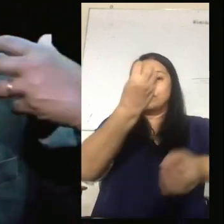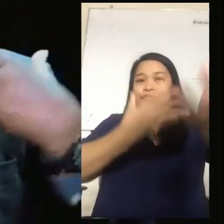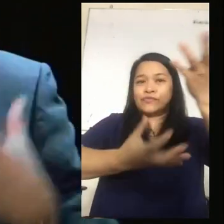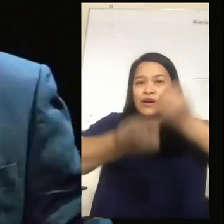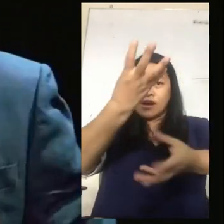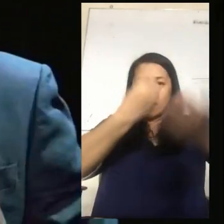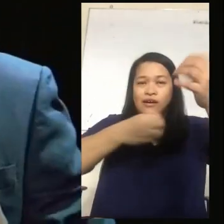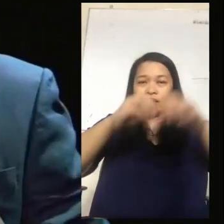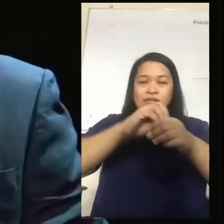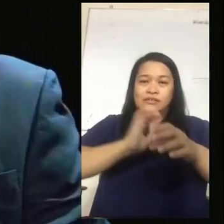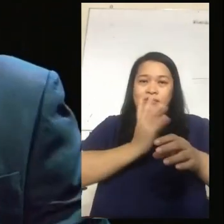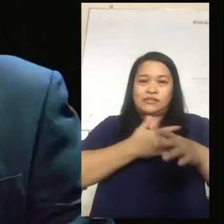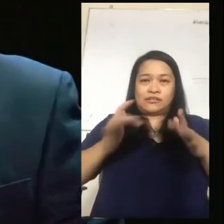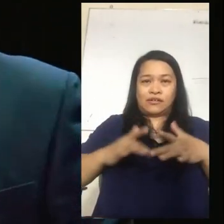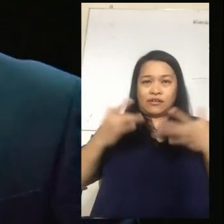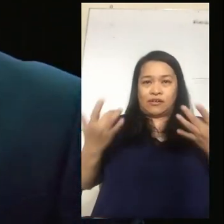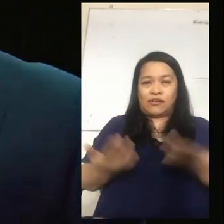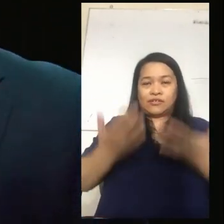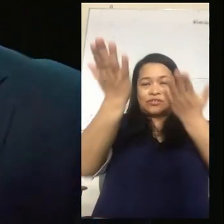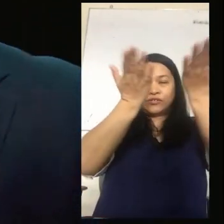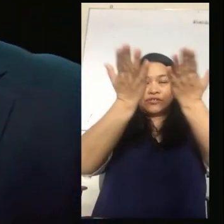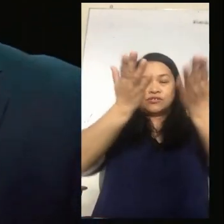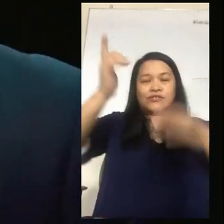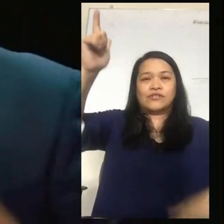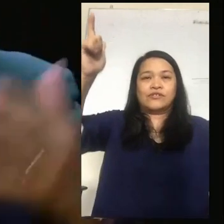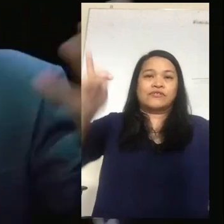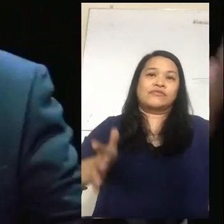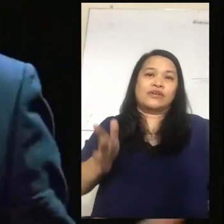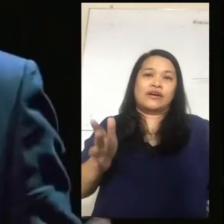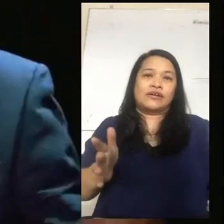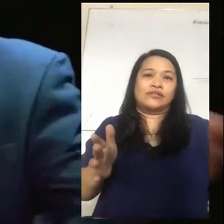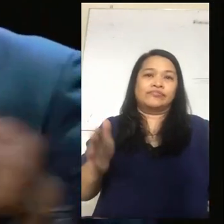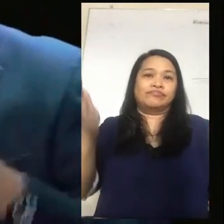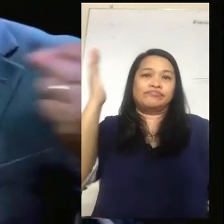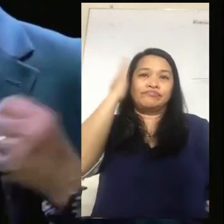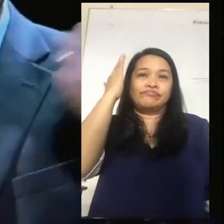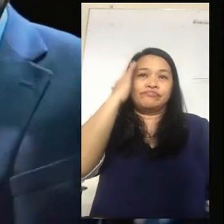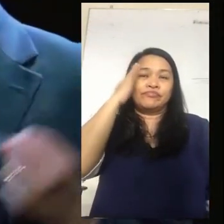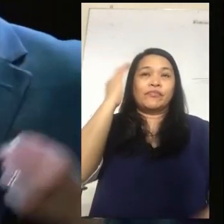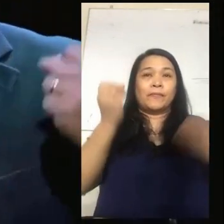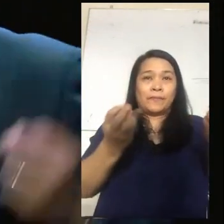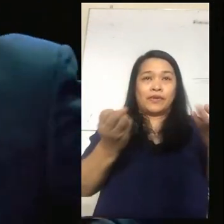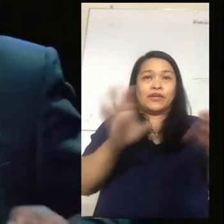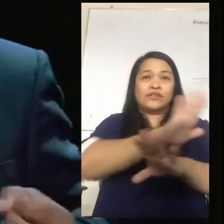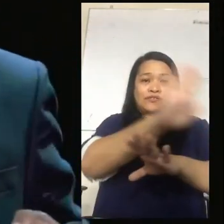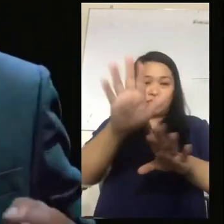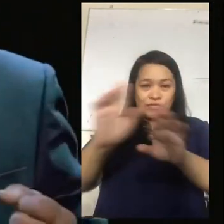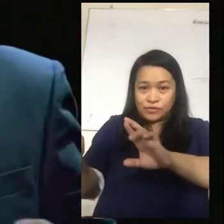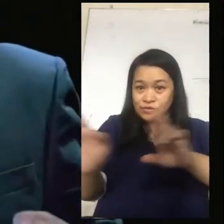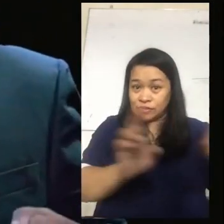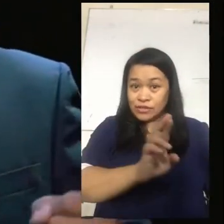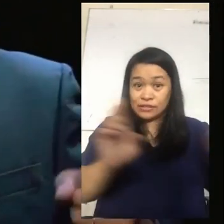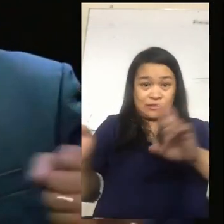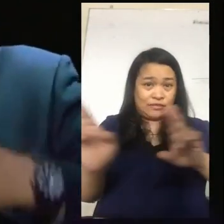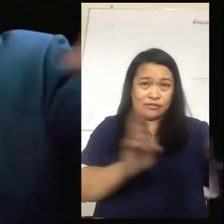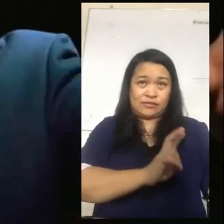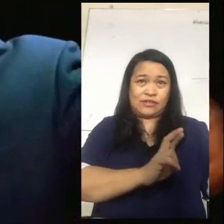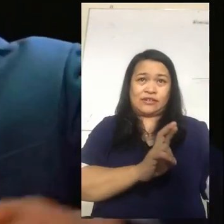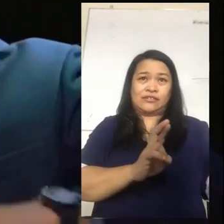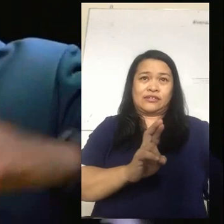sa ating puso na maglingkod sa Panginoon. Alam ko po, marami sa inyo dyan, talagang ready na kayo. You know, na